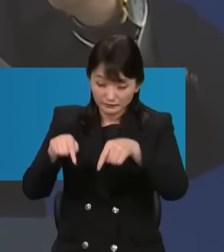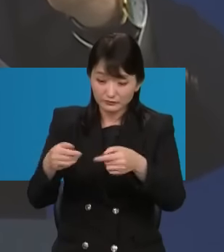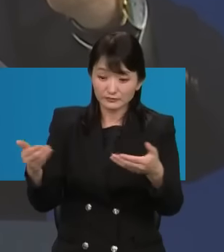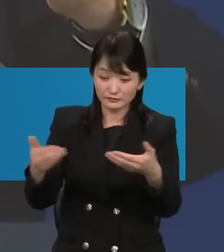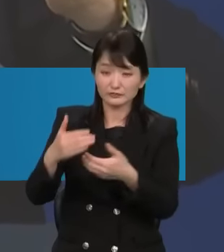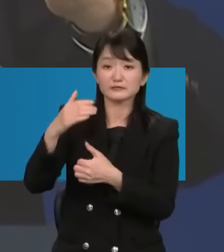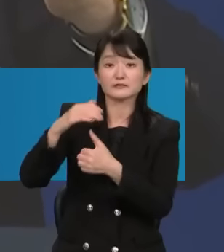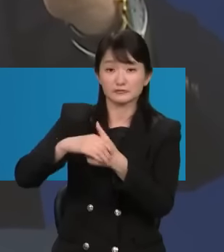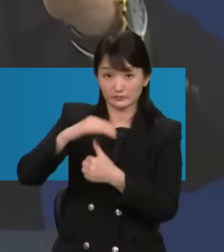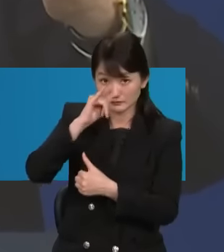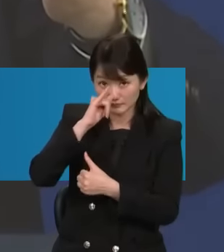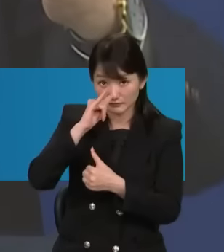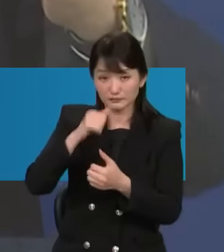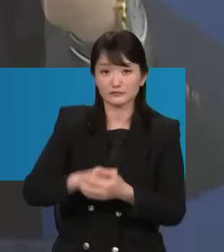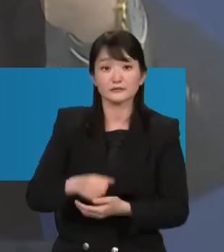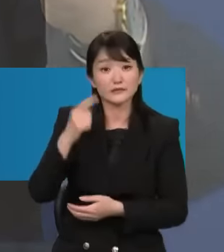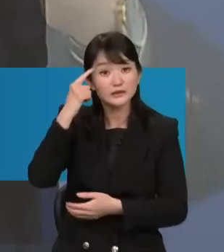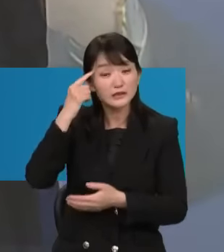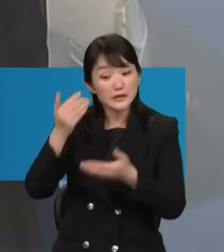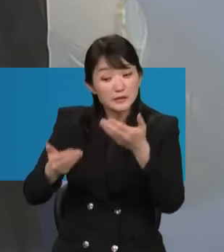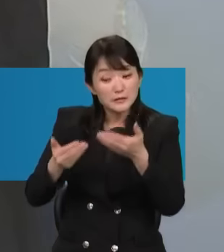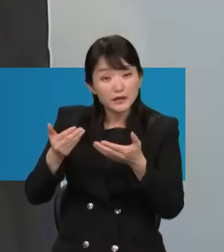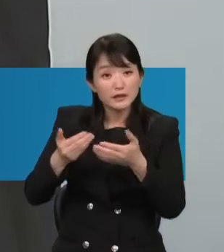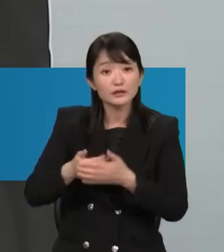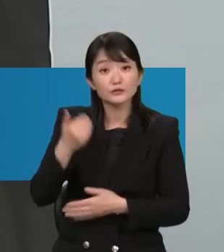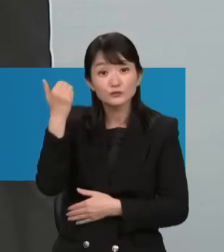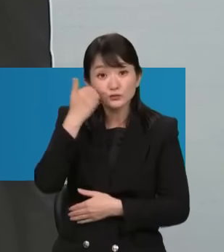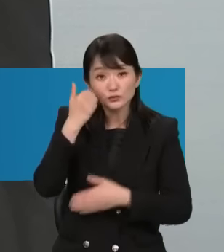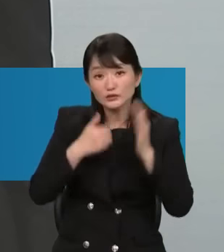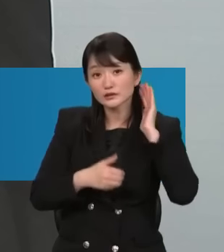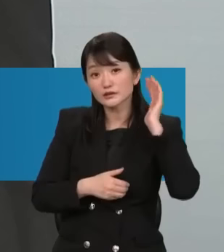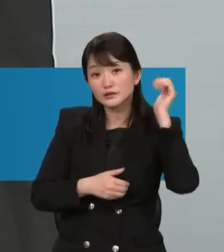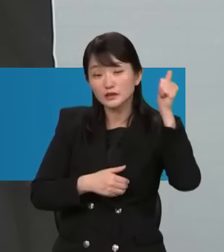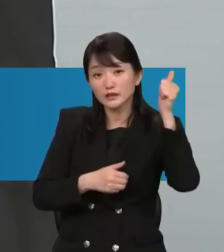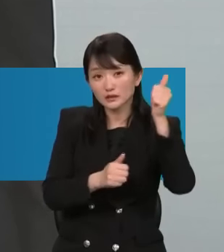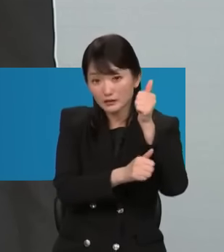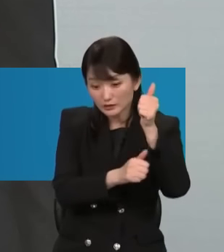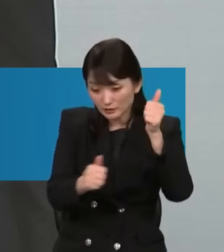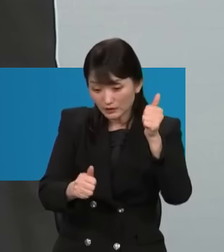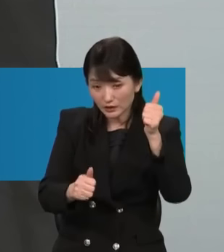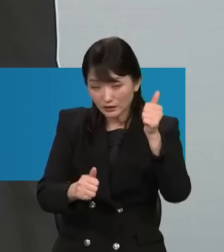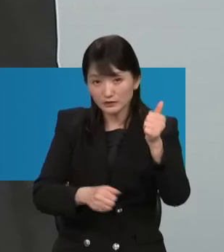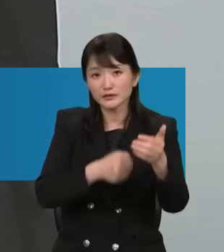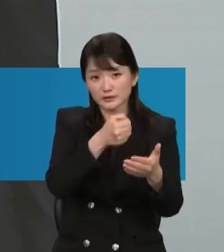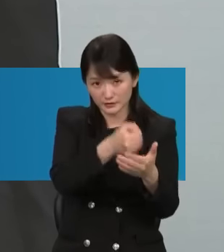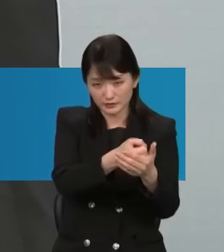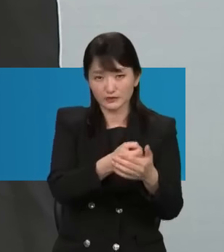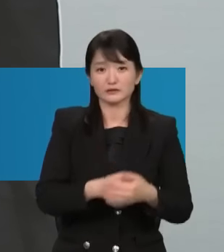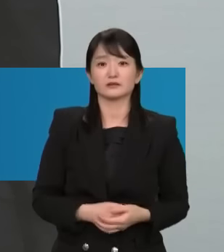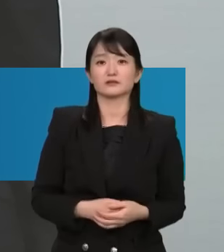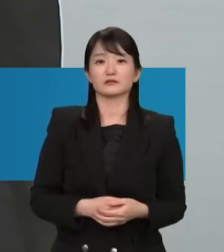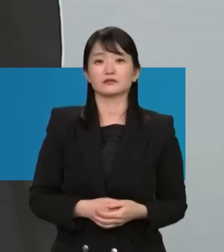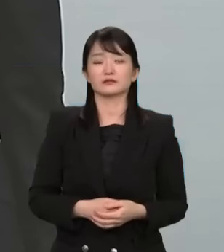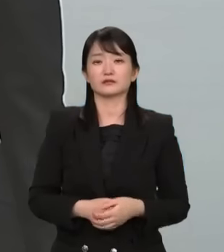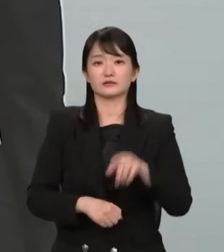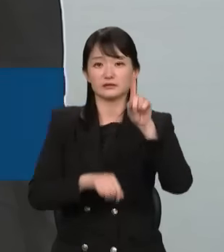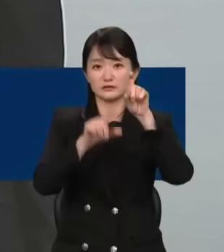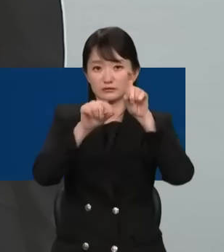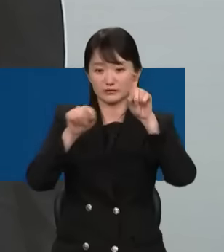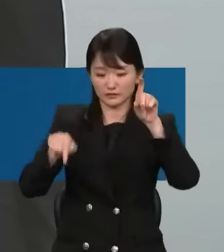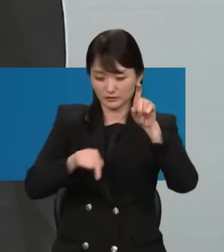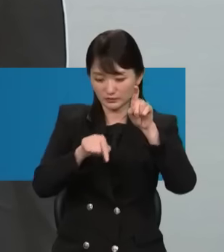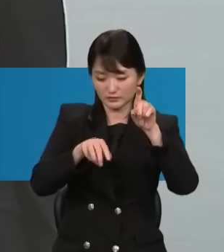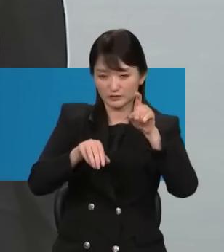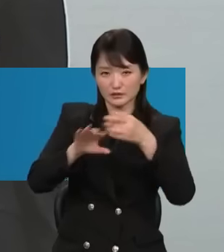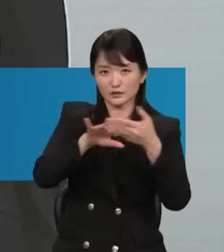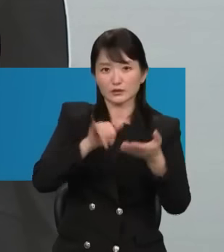수 있다면서 그 판단도 대통령과 핵심 참모들이 하는 거라고 강조했습니다. 당장 이달 중에 있을 해외